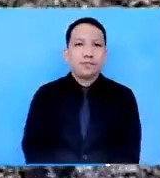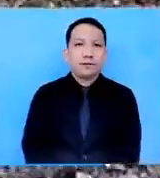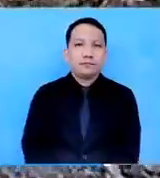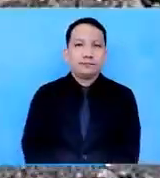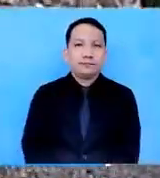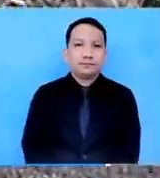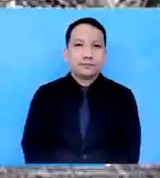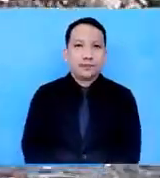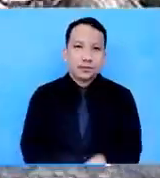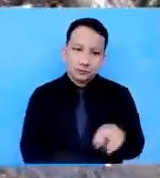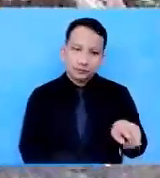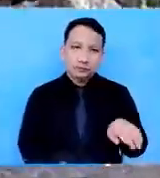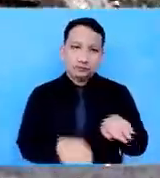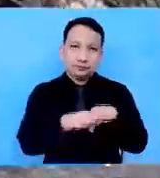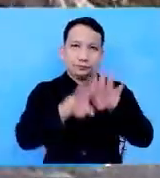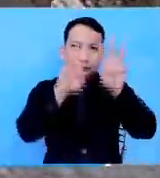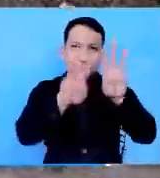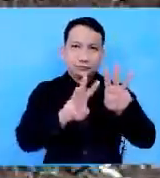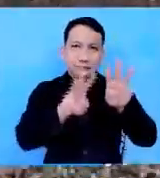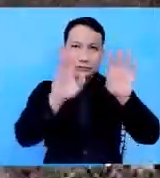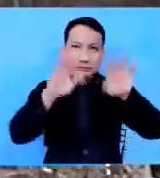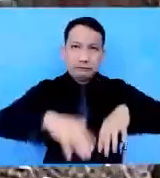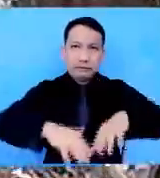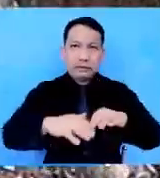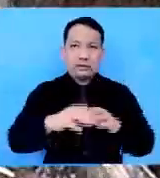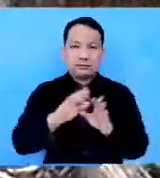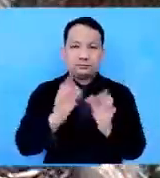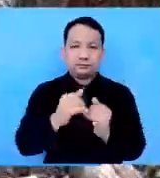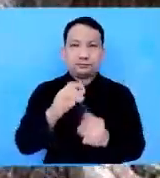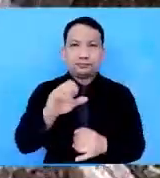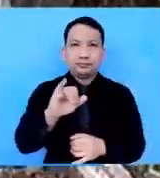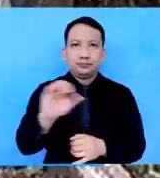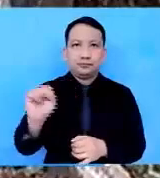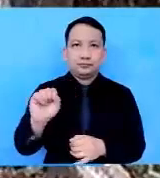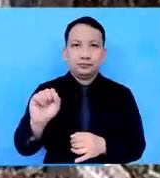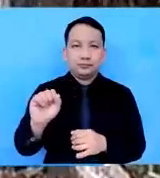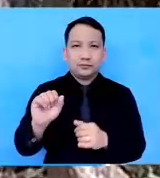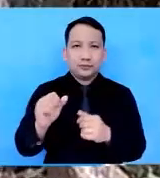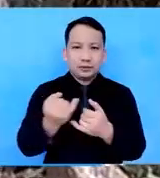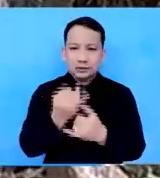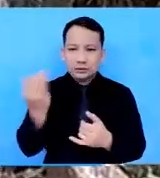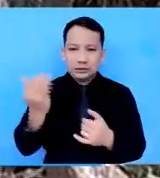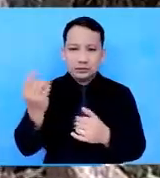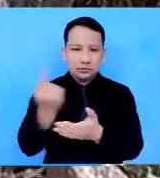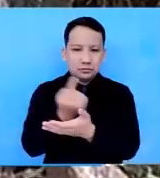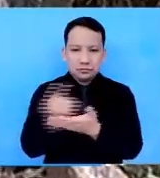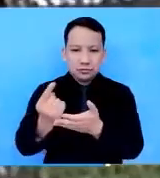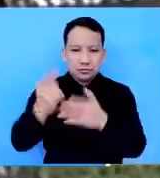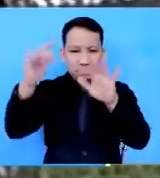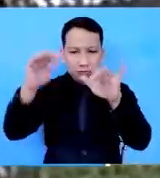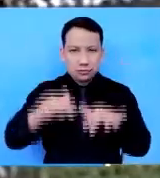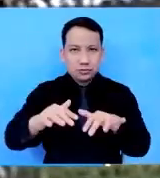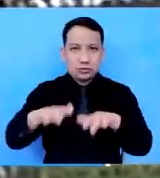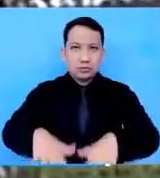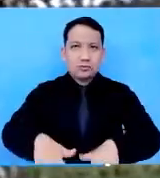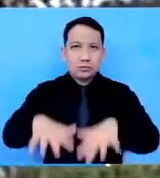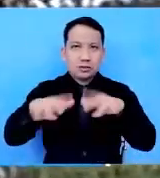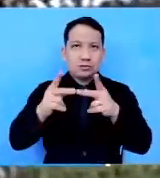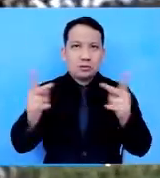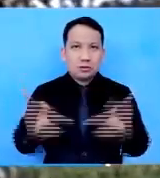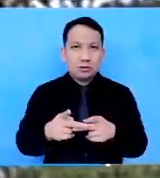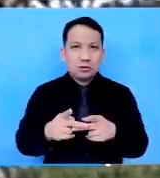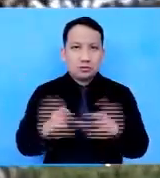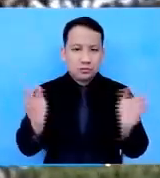Hindi na kinaya ng pader ng eskwelang ito sa Barangay Siha sa Borongan Eastern Samar ang ilang linggong pag-ulan at pagbaha sa lugar. Ang mga